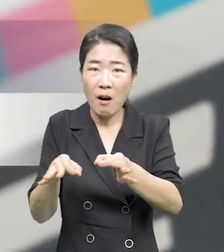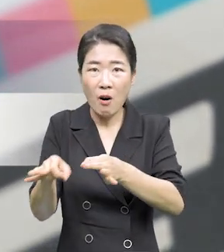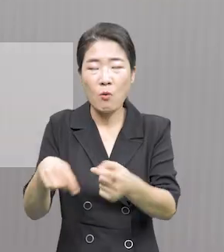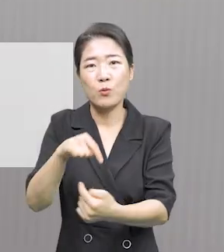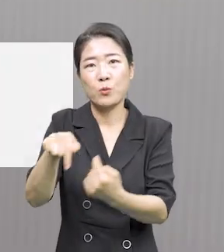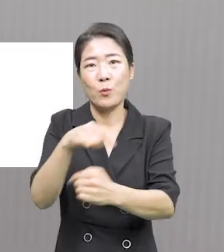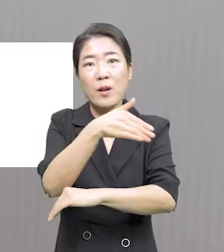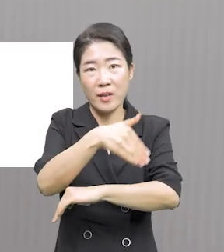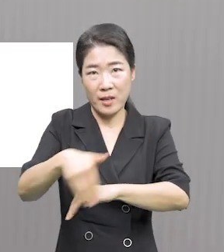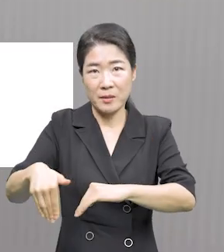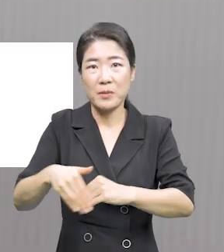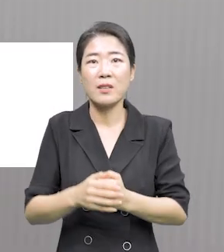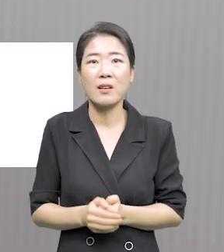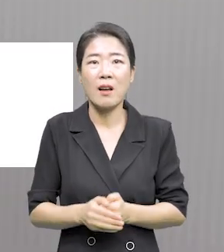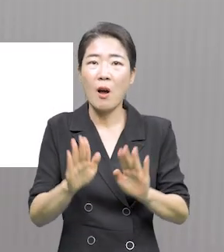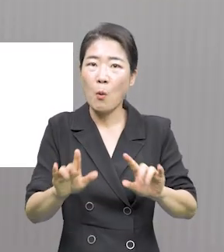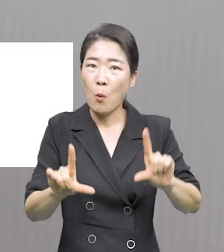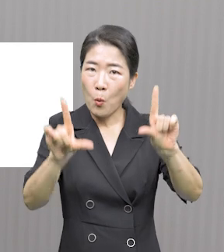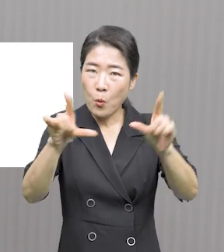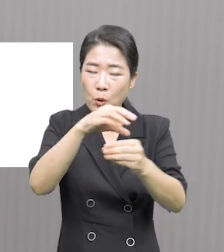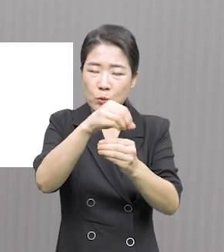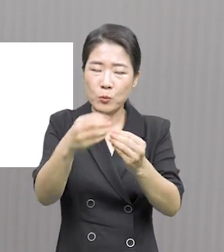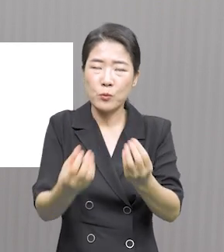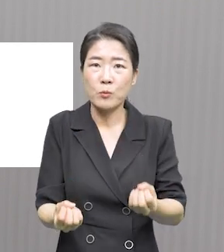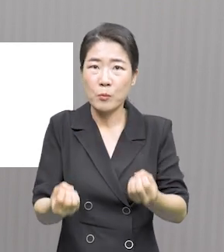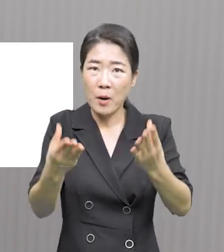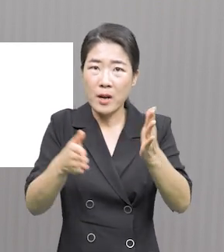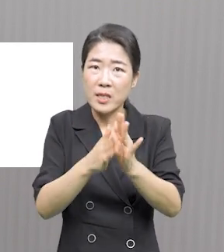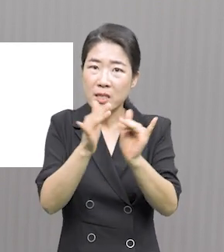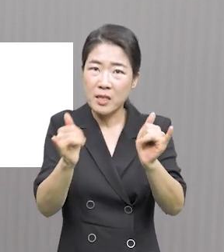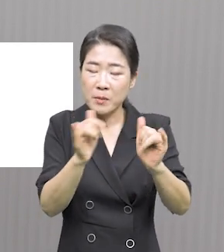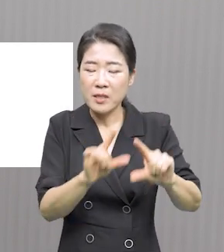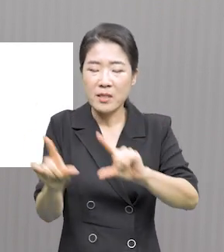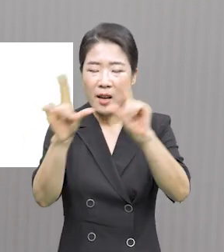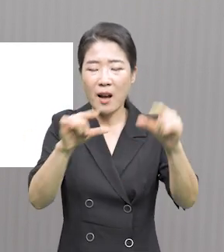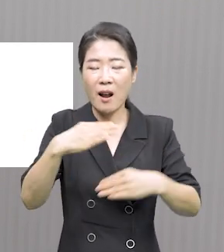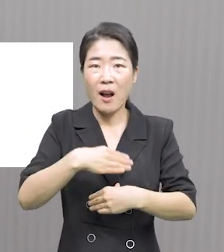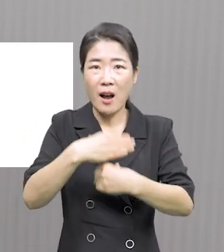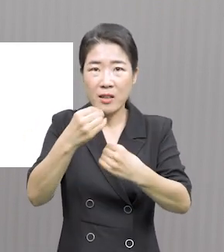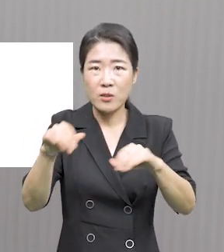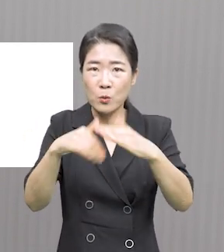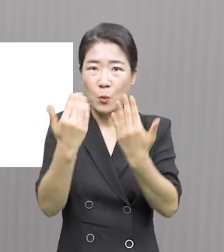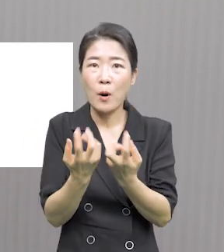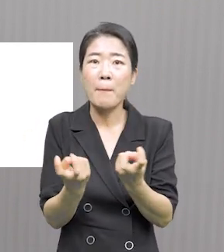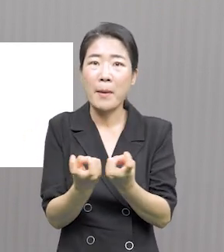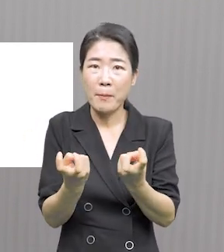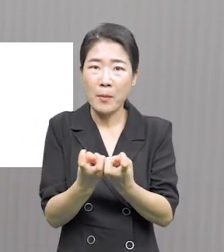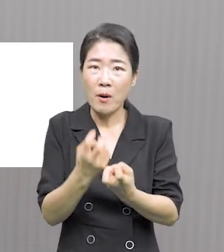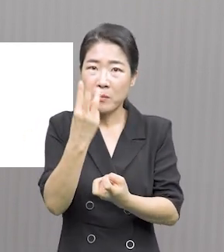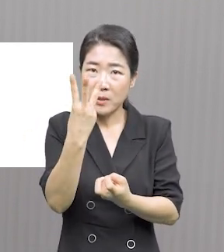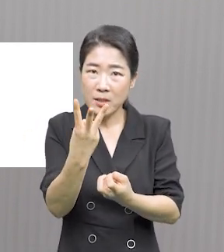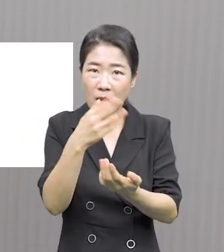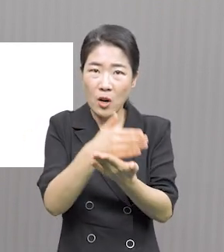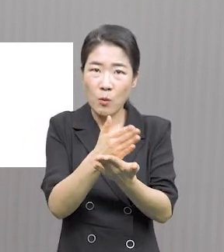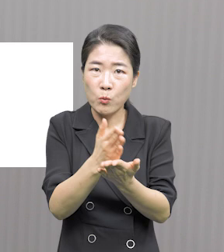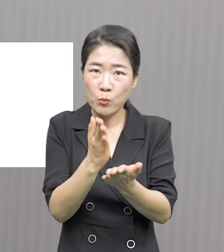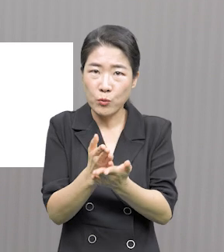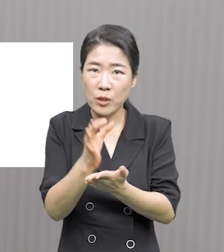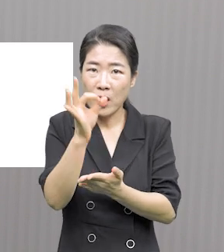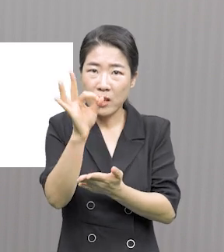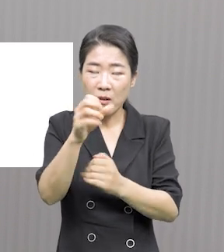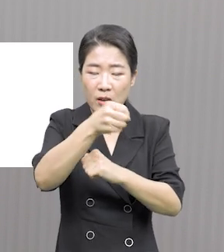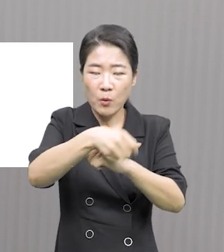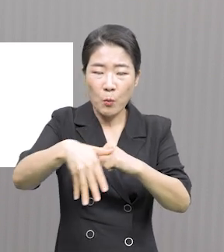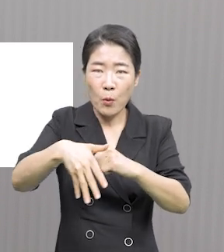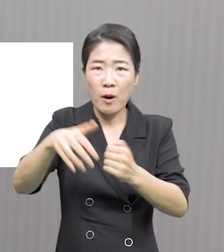계획입니다. 올해 추석 명절 시민생활안정종합대책은 3개 분야 10개 항목 46개 가지로